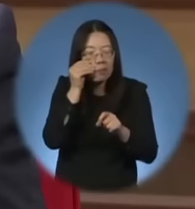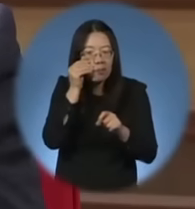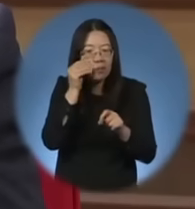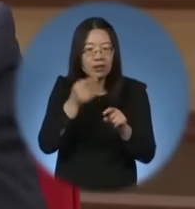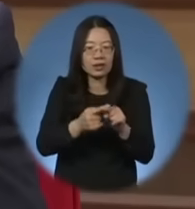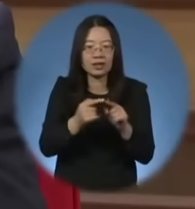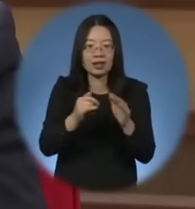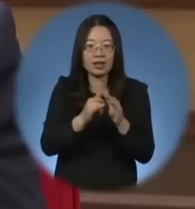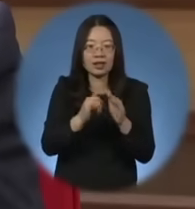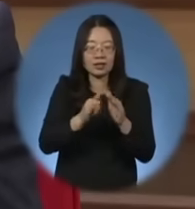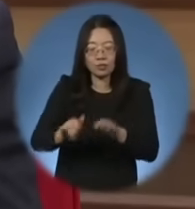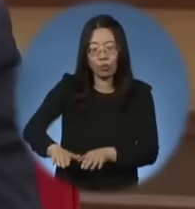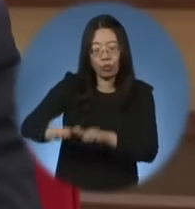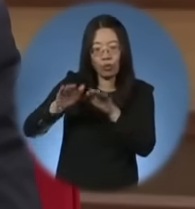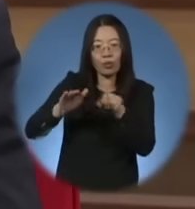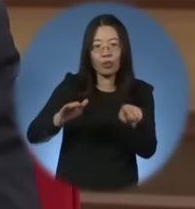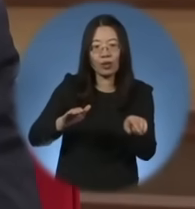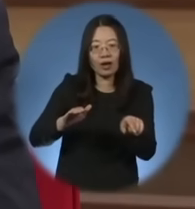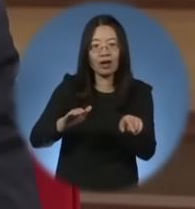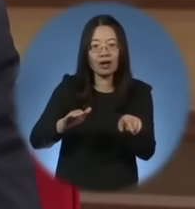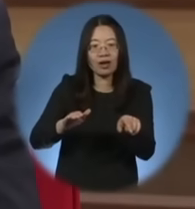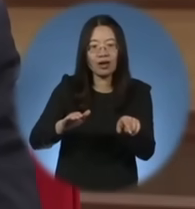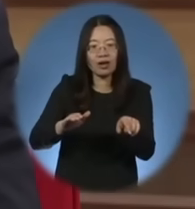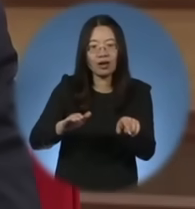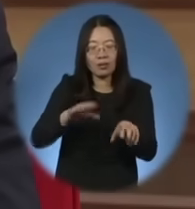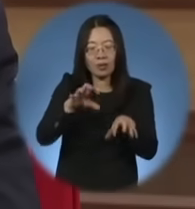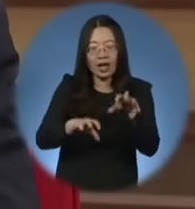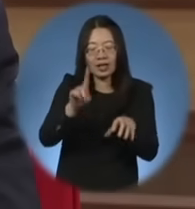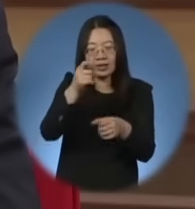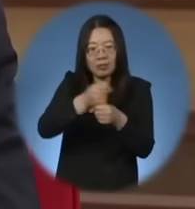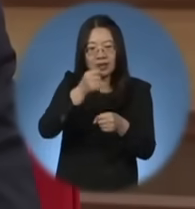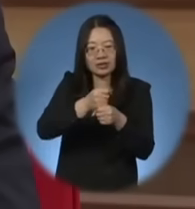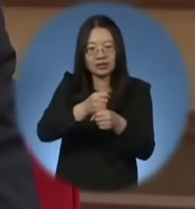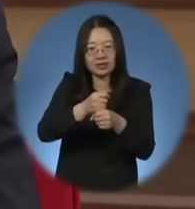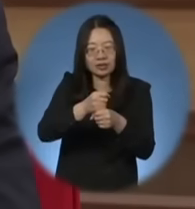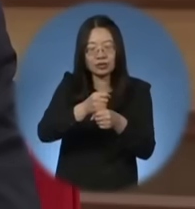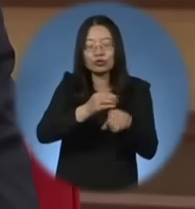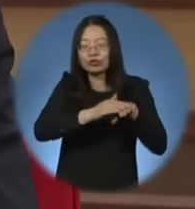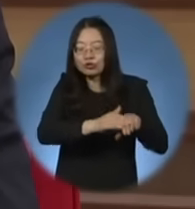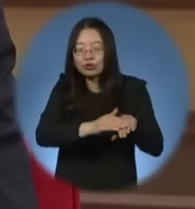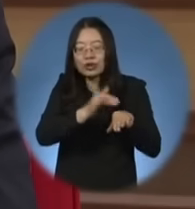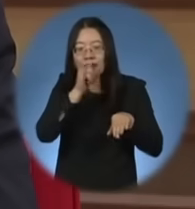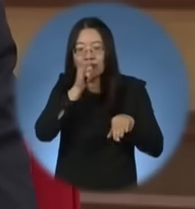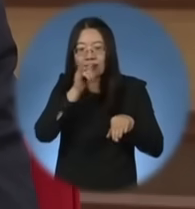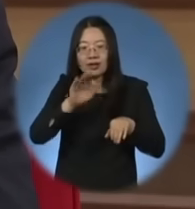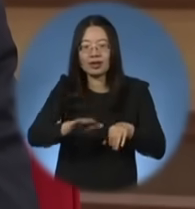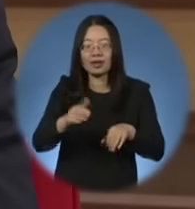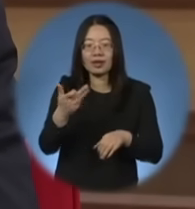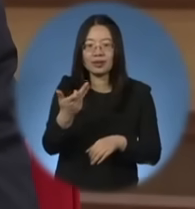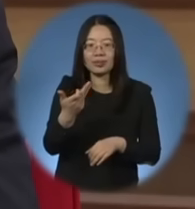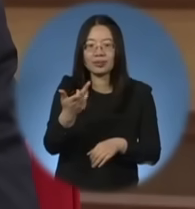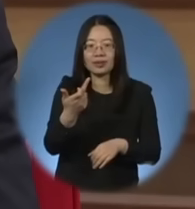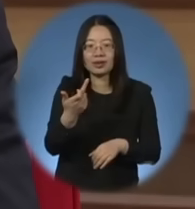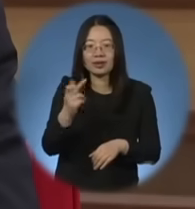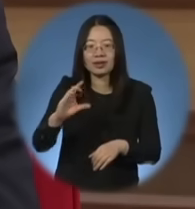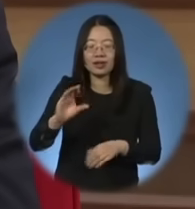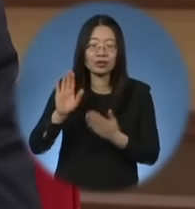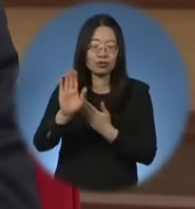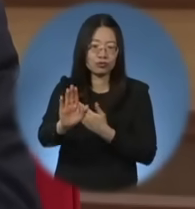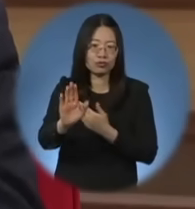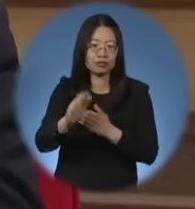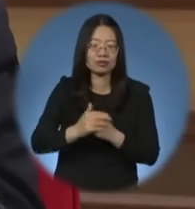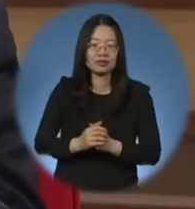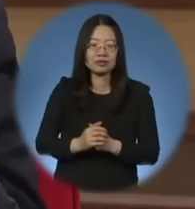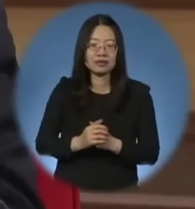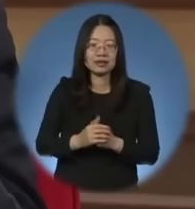섰다가 가족은 커서 거기서 저 마을 하나 만들려고 이런 일이 있는데 저 17세기 후에